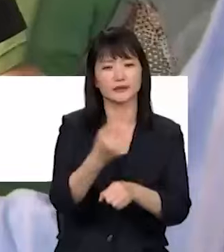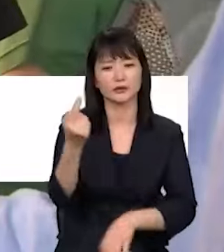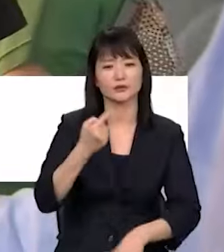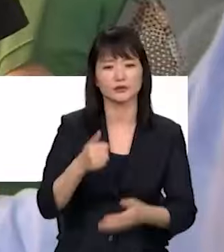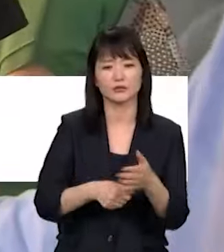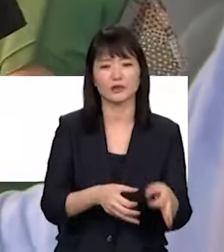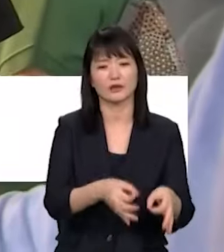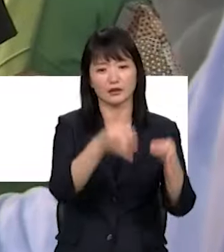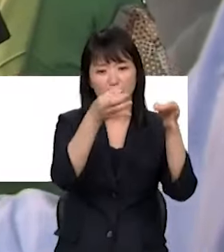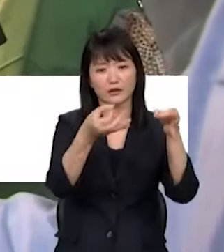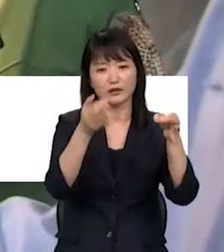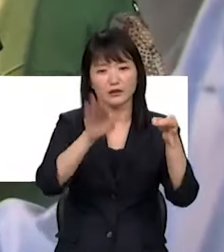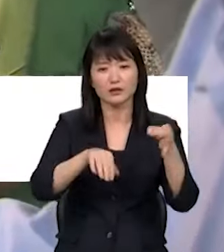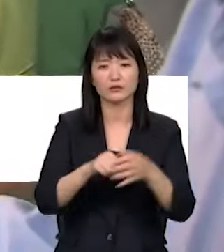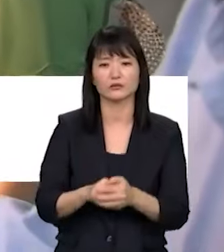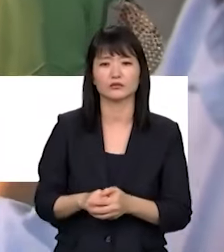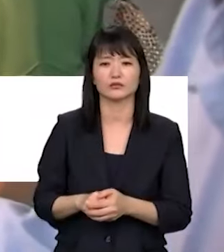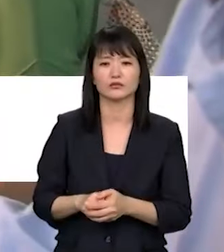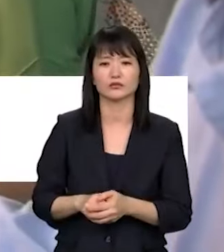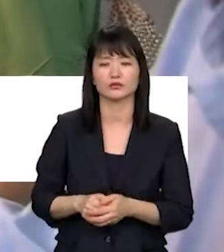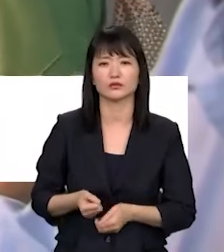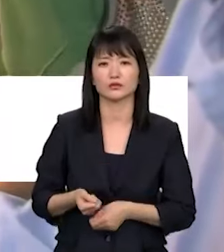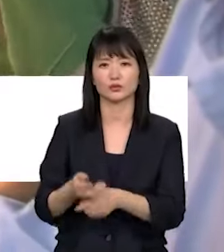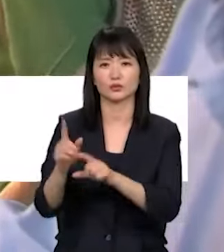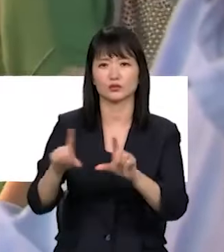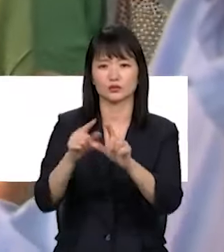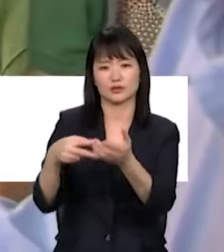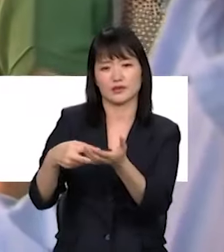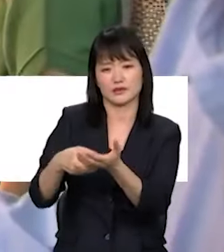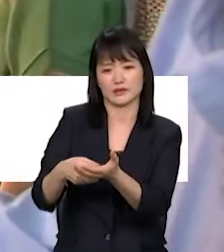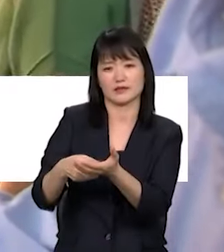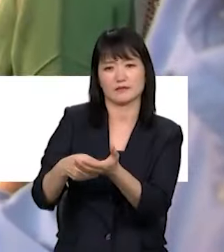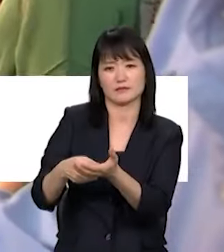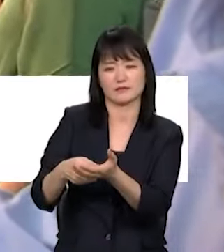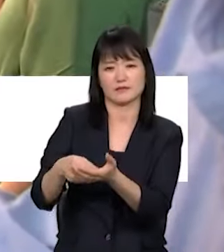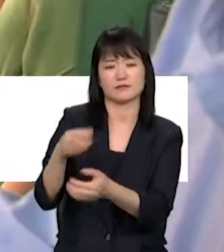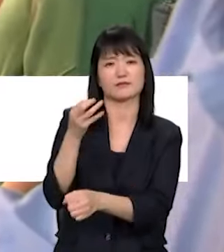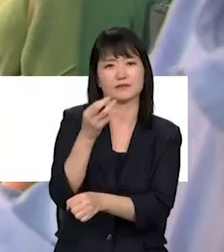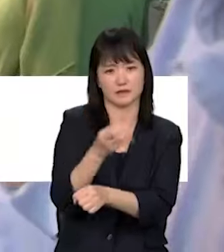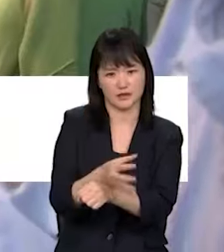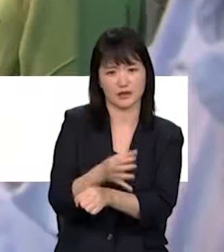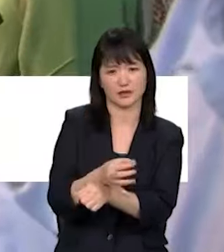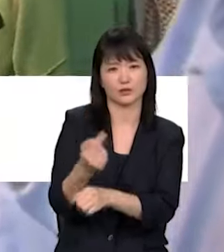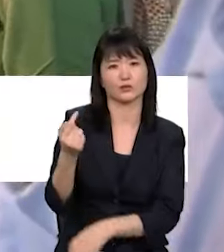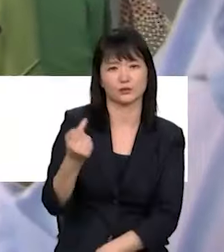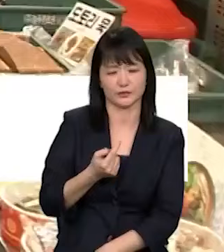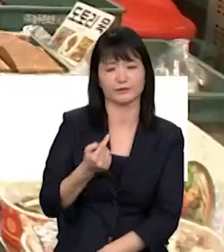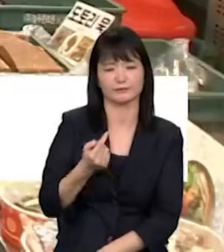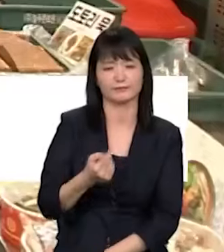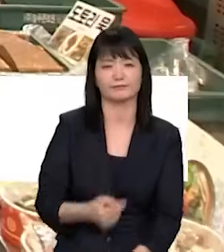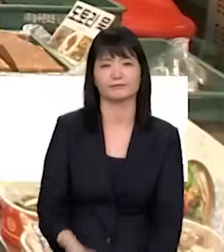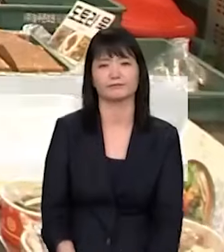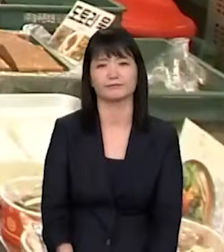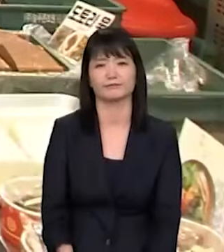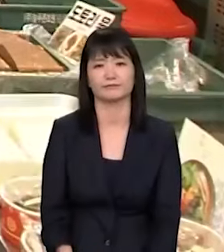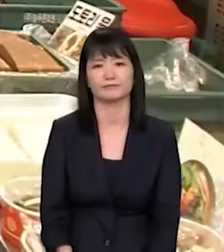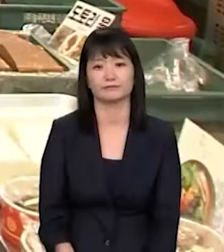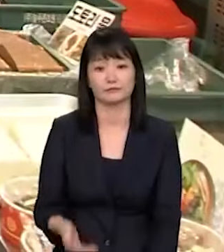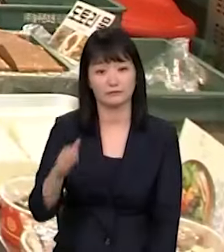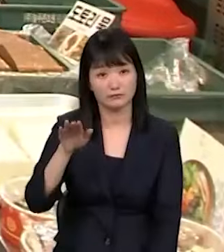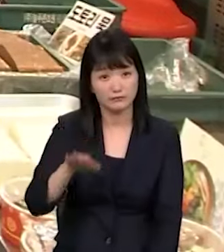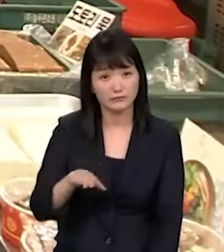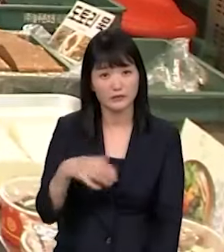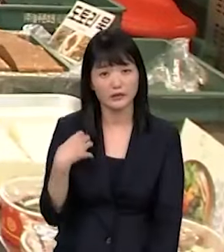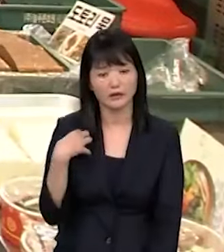물가는 올랐는데 그 오늘 뭐지? 오늘이 상품권. 그거 사서 와가지고. 하지만